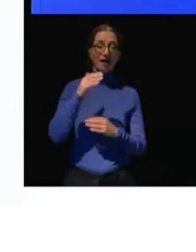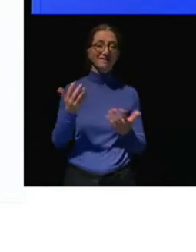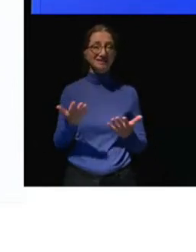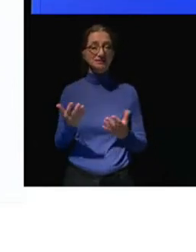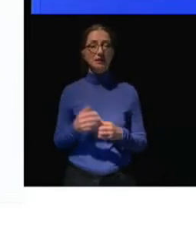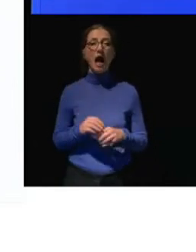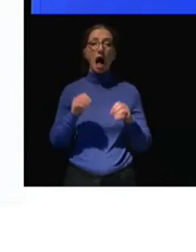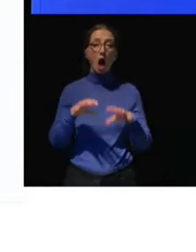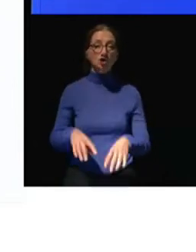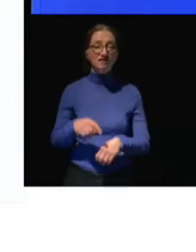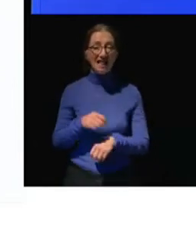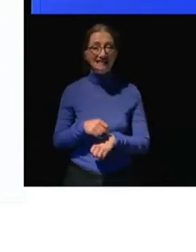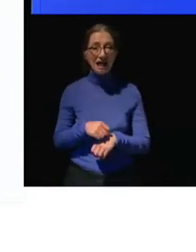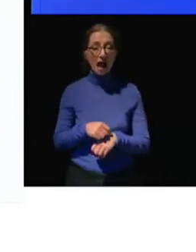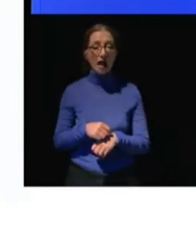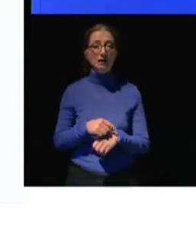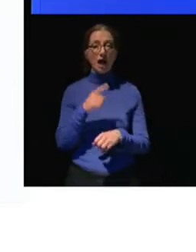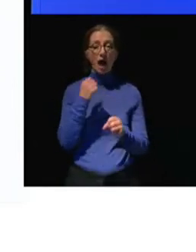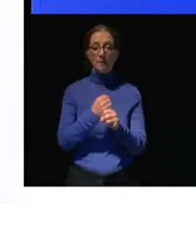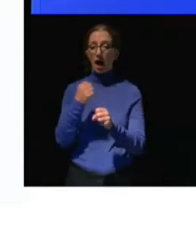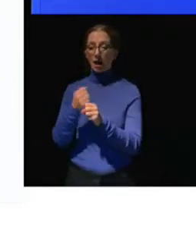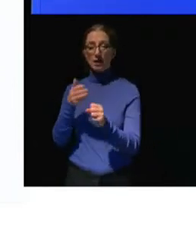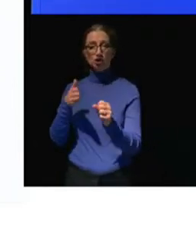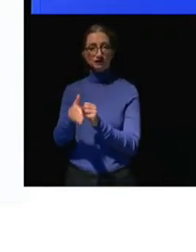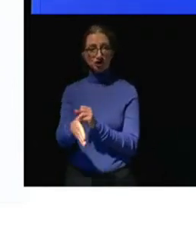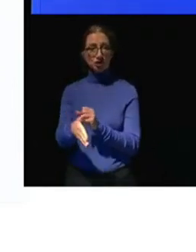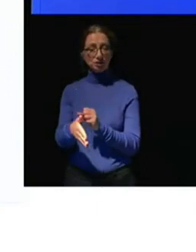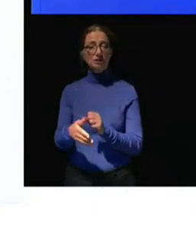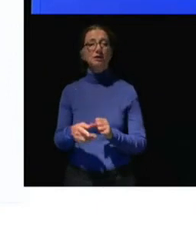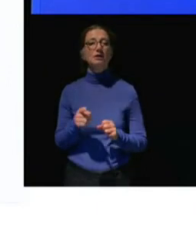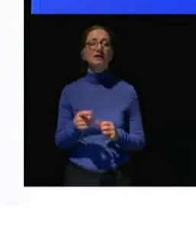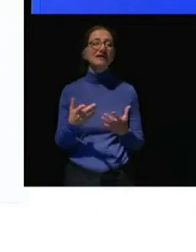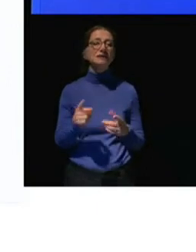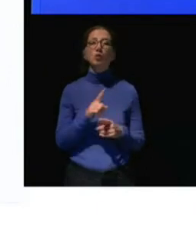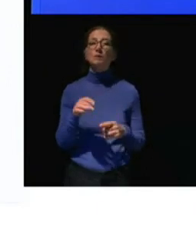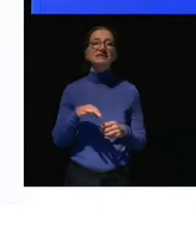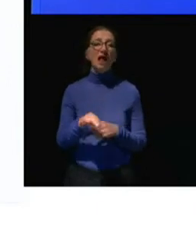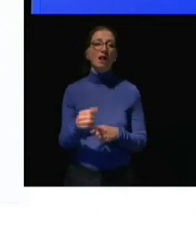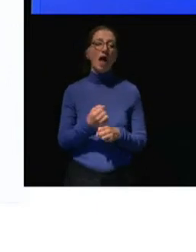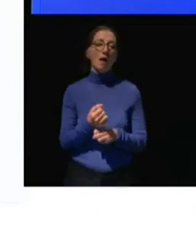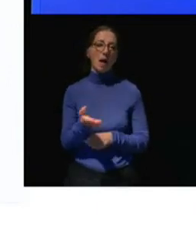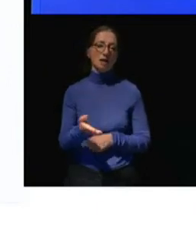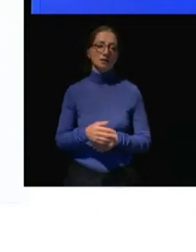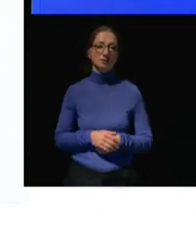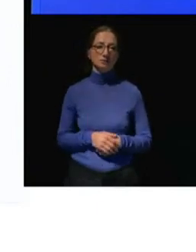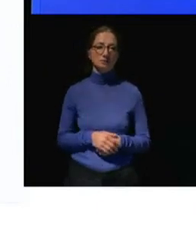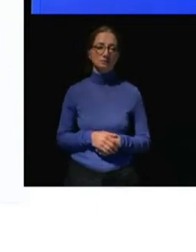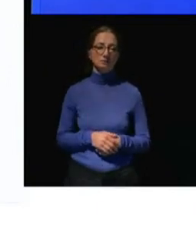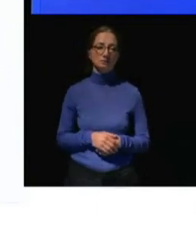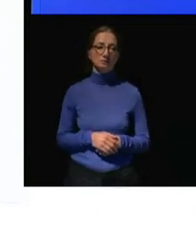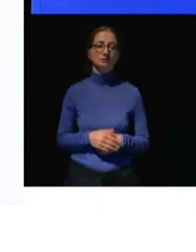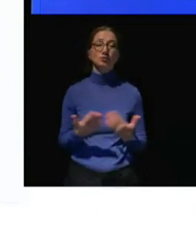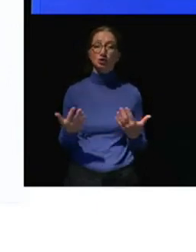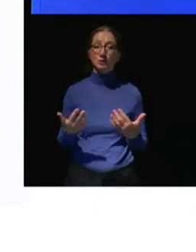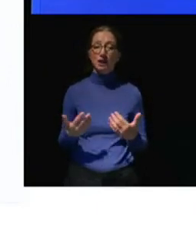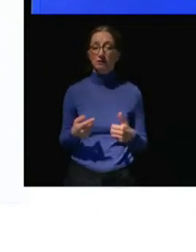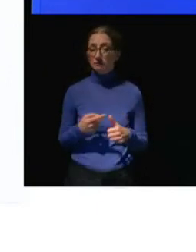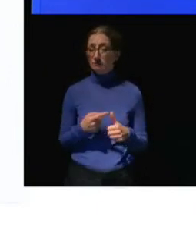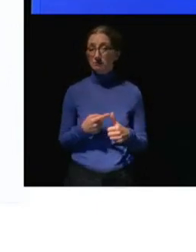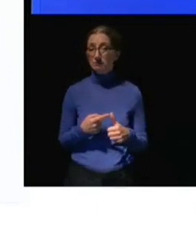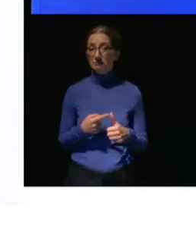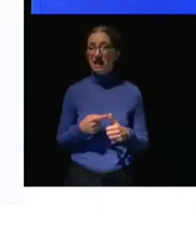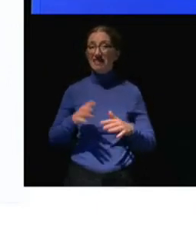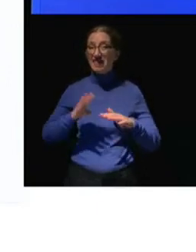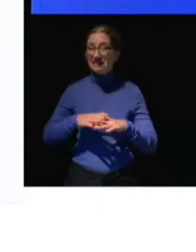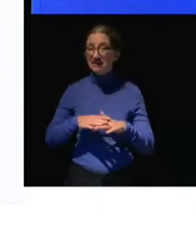werden Ausfallzeiten zwischen den Jobs, die im Wesentlichen aus unbezahlter Arbeit, zum Beispiel Akquise, Netzwerken,